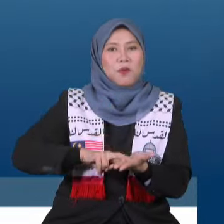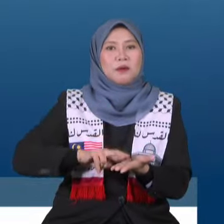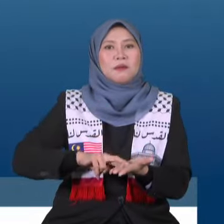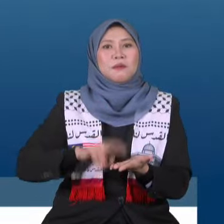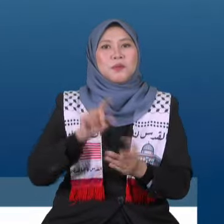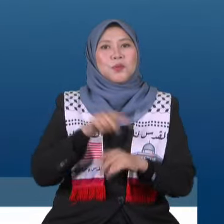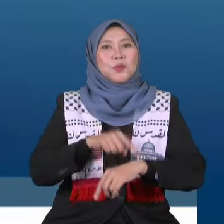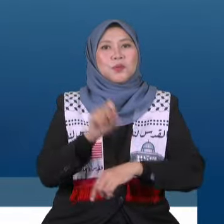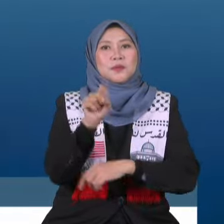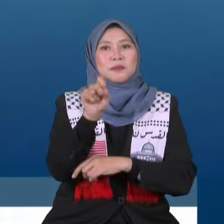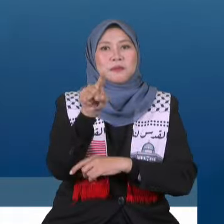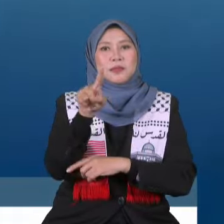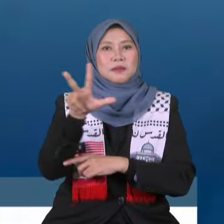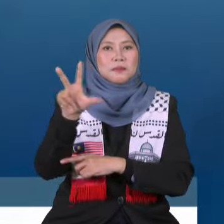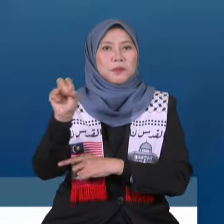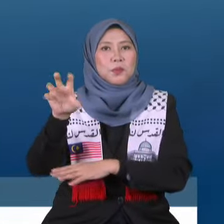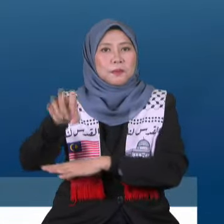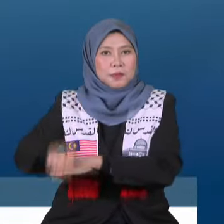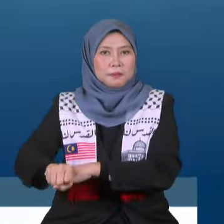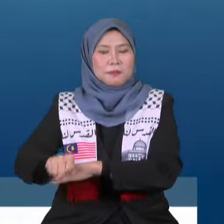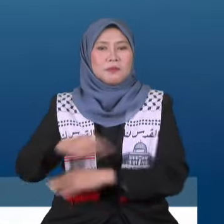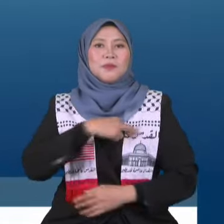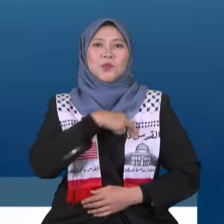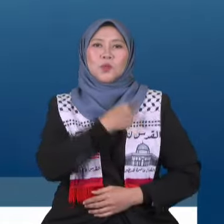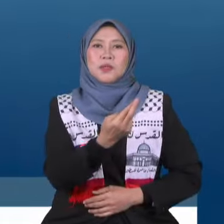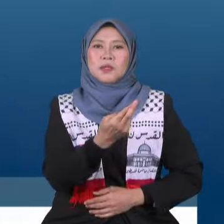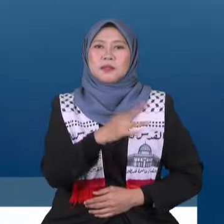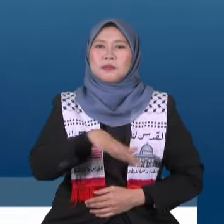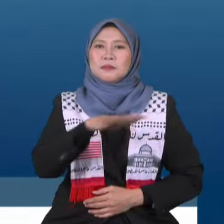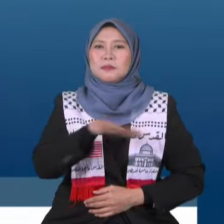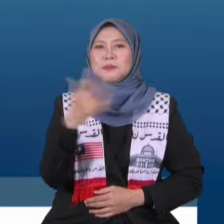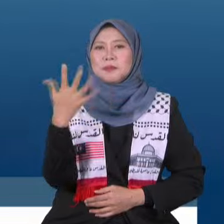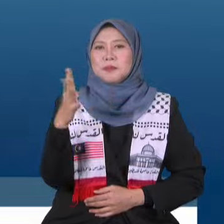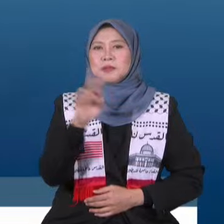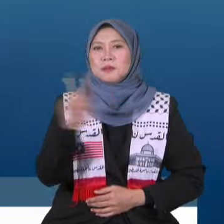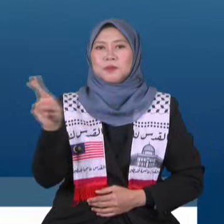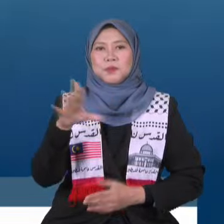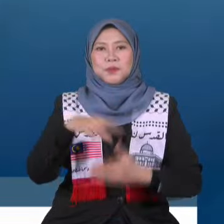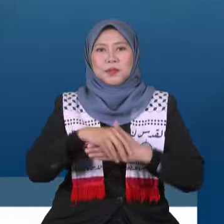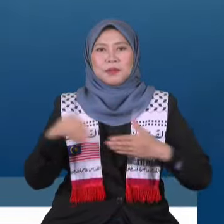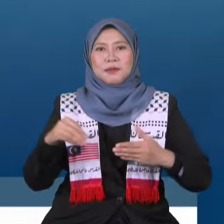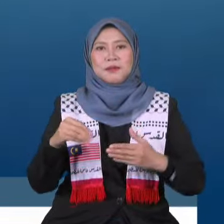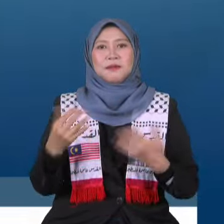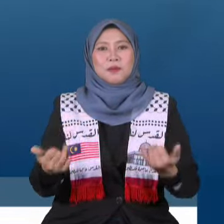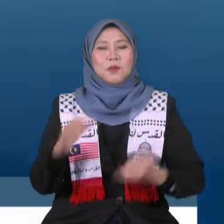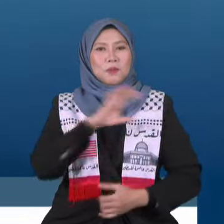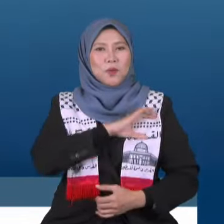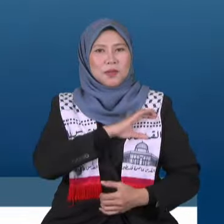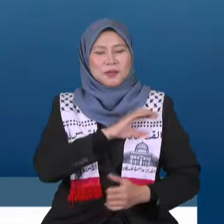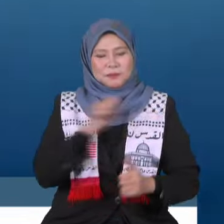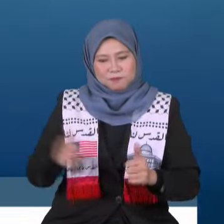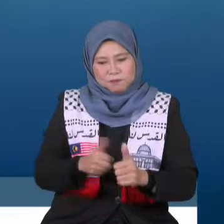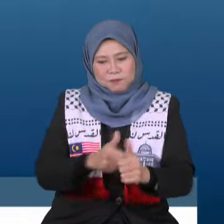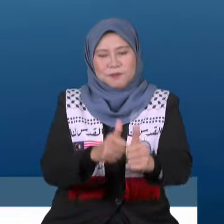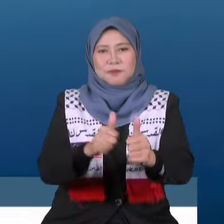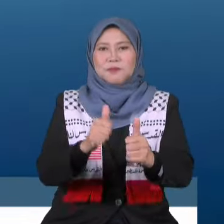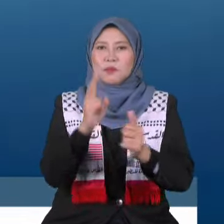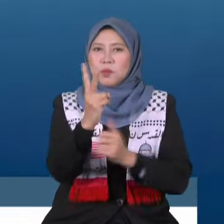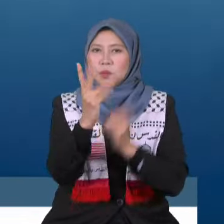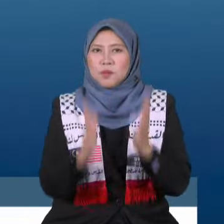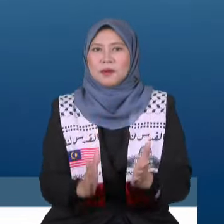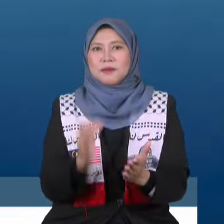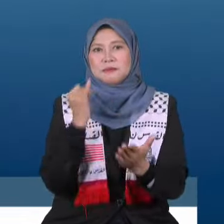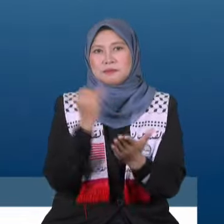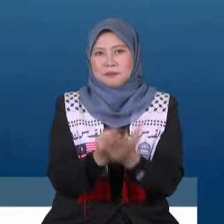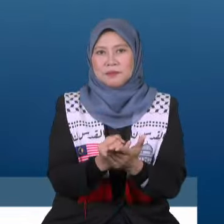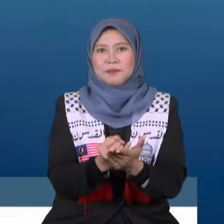pukul 11.30 malam. Kerugian dianggarkan sebanyak RM15,000 dan kini polis sedang giat menjejaki dua